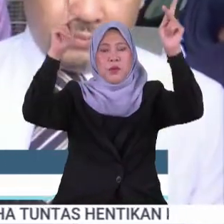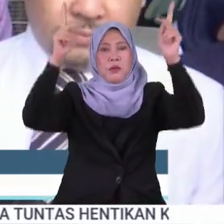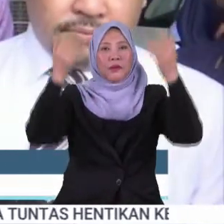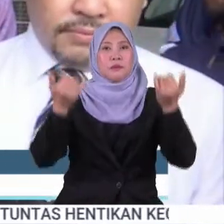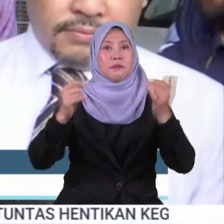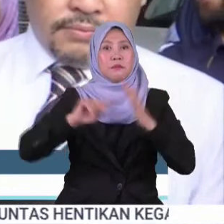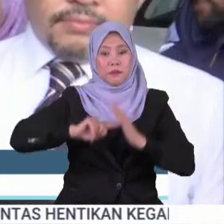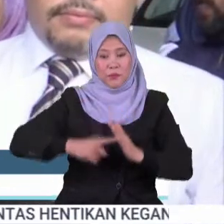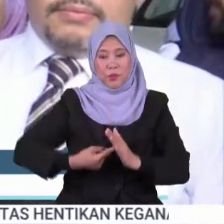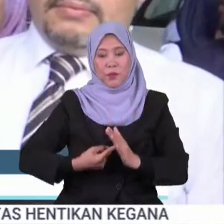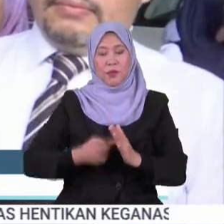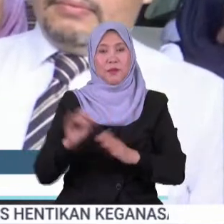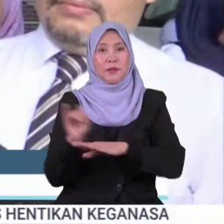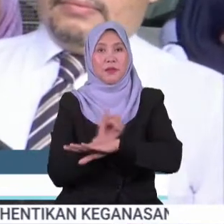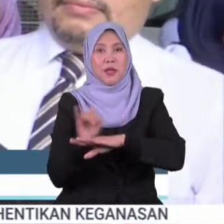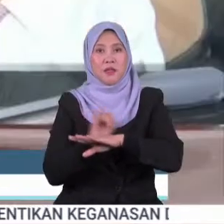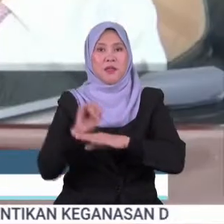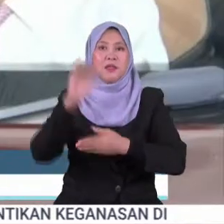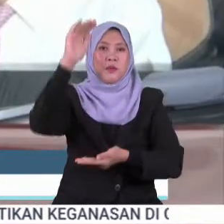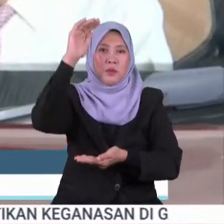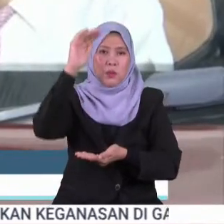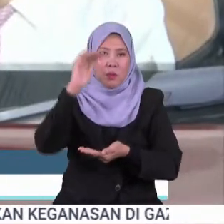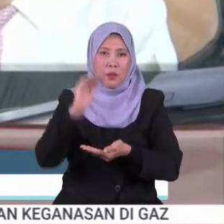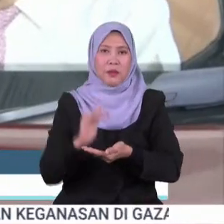untuk memulakan industri rendah karbon.